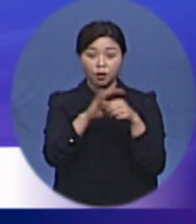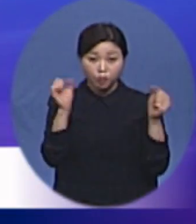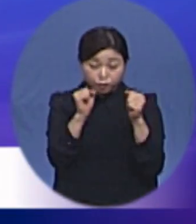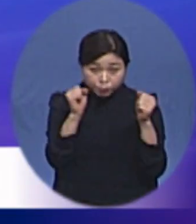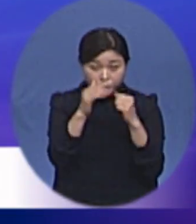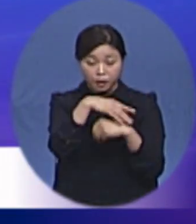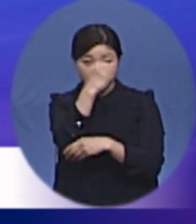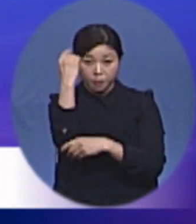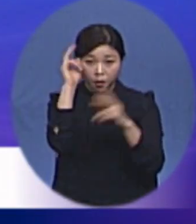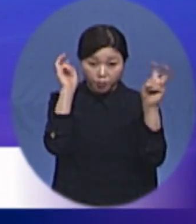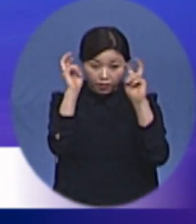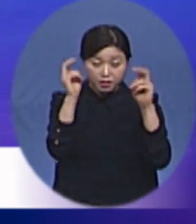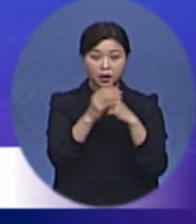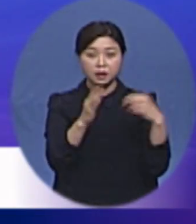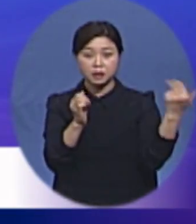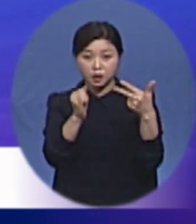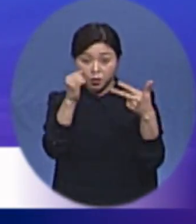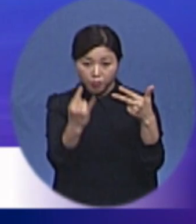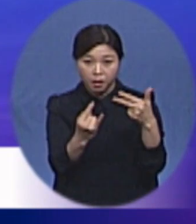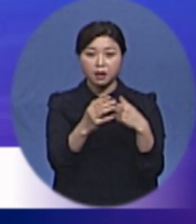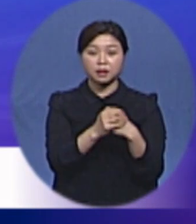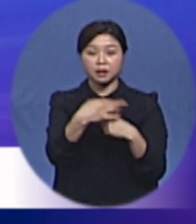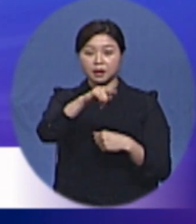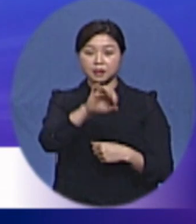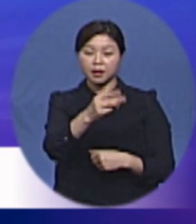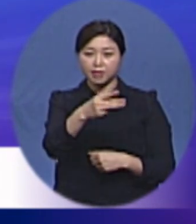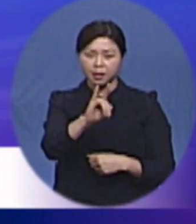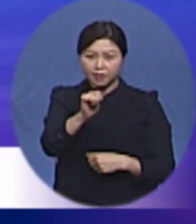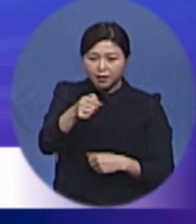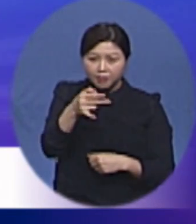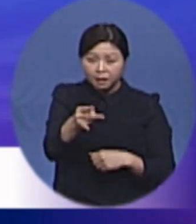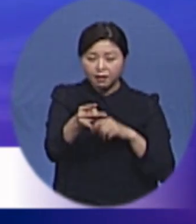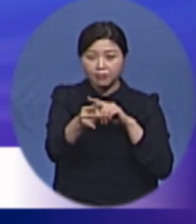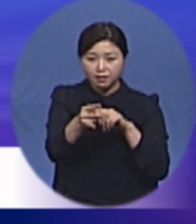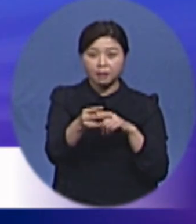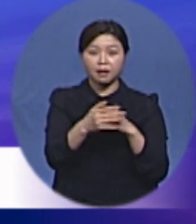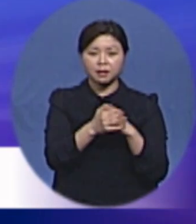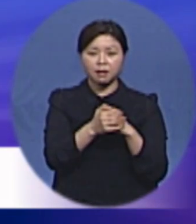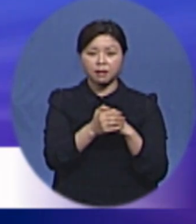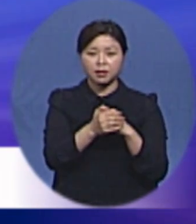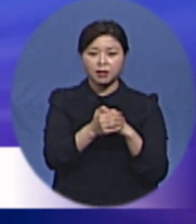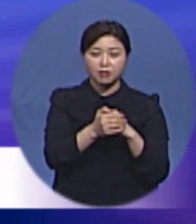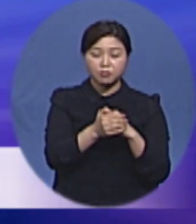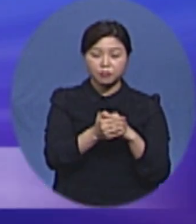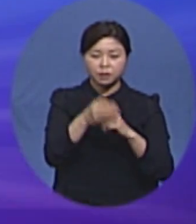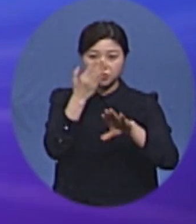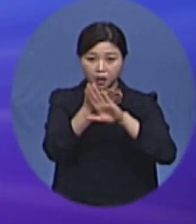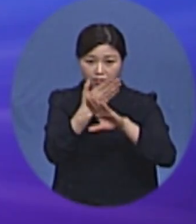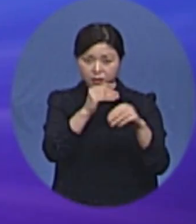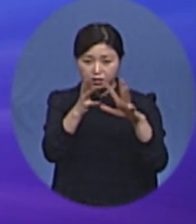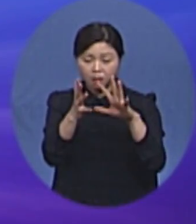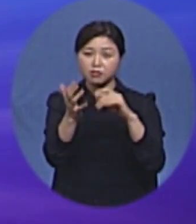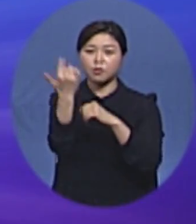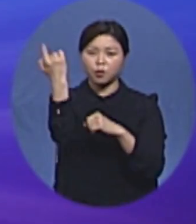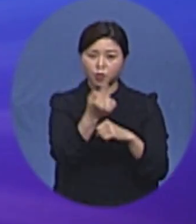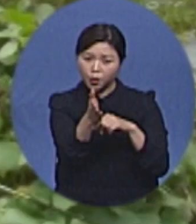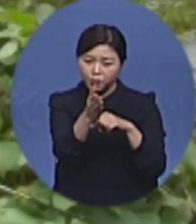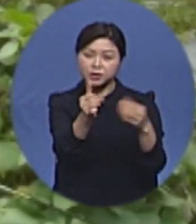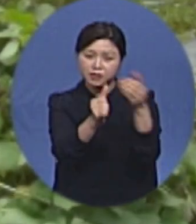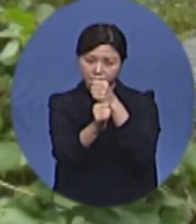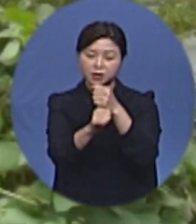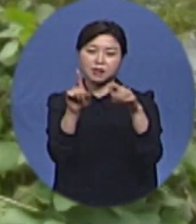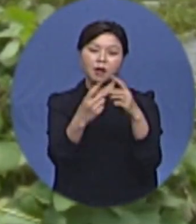경북도민일보가 제7회 경북도민일보배 생태계교란 외래어잡기 대회를 개최했습니다. 이재영 기자입니다.